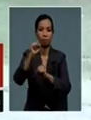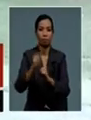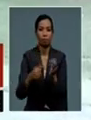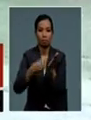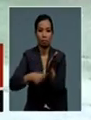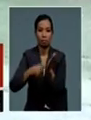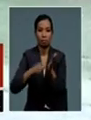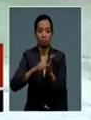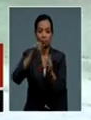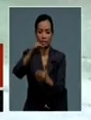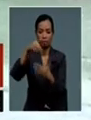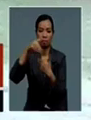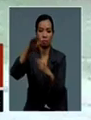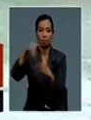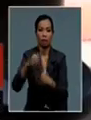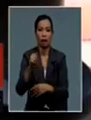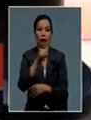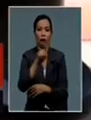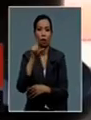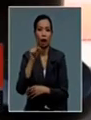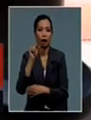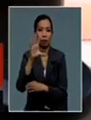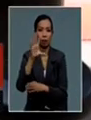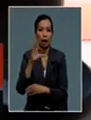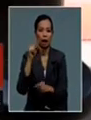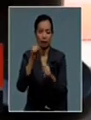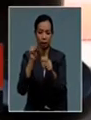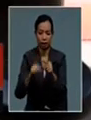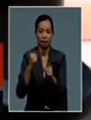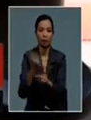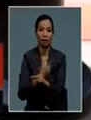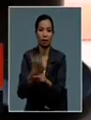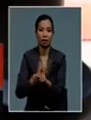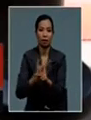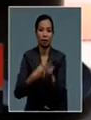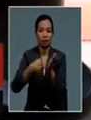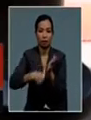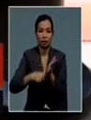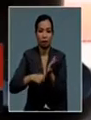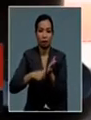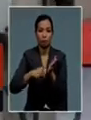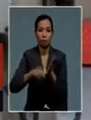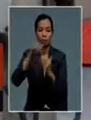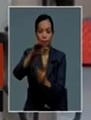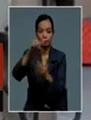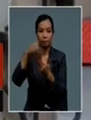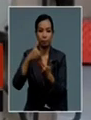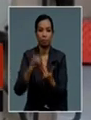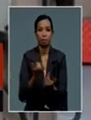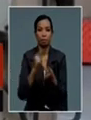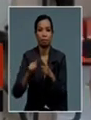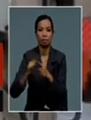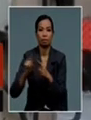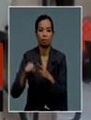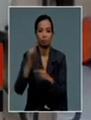ขึ้นภาษีนำเข้าร้อยละ25สำหรับเหล็กนะครับและก็การขึ้นภาษี การนำเข้าอลูมิเนียมอีกร้